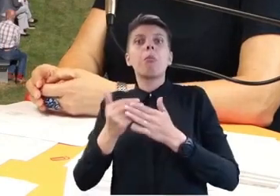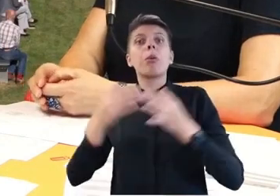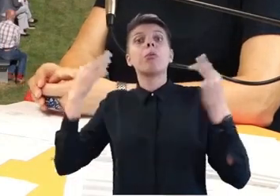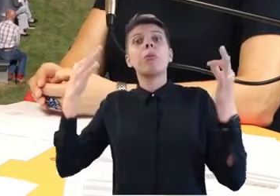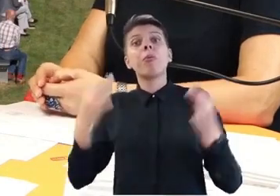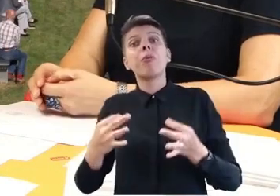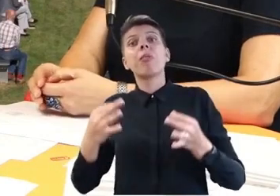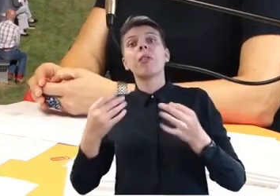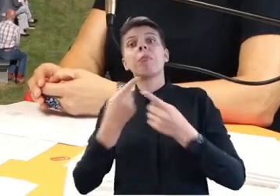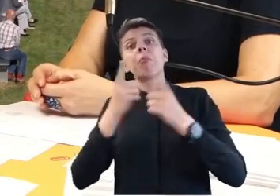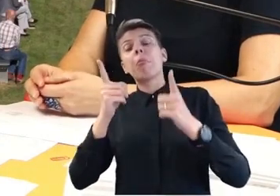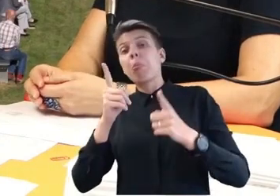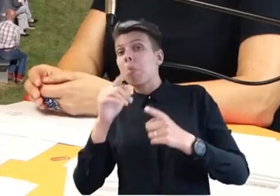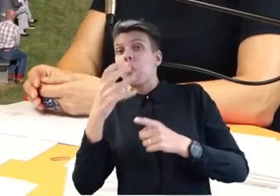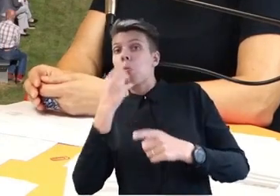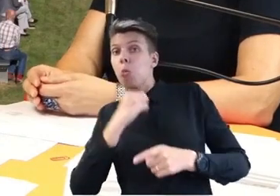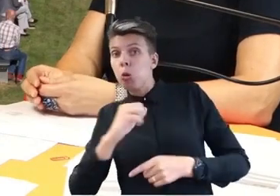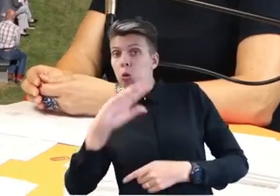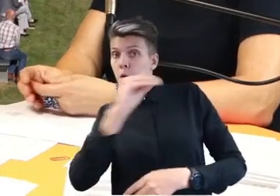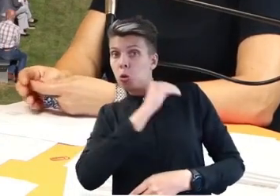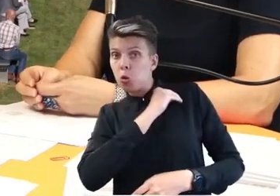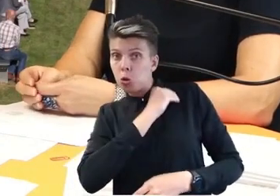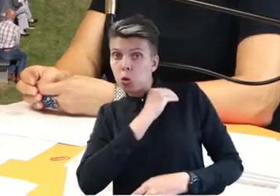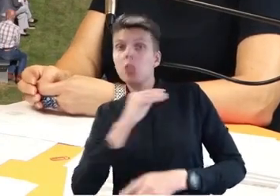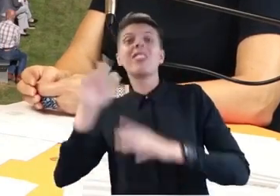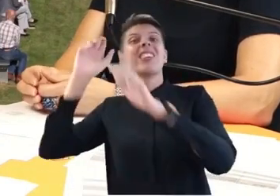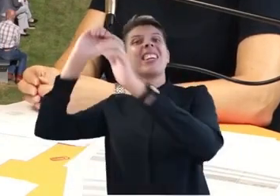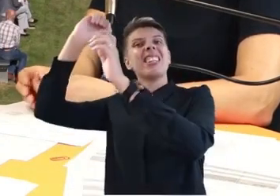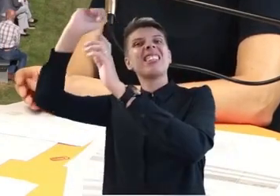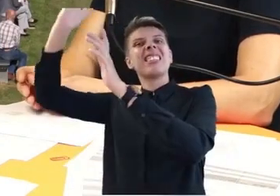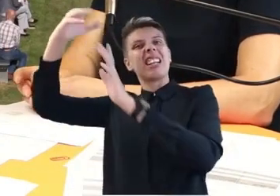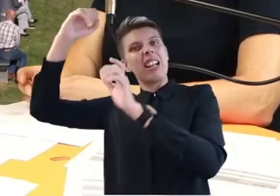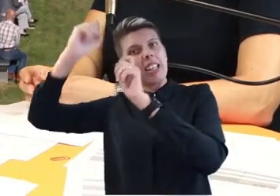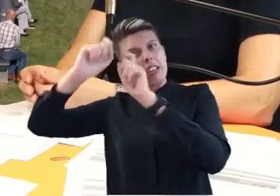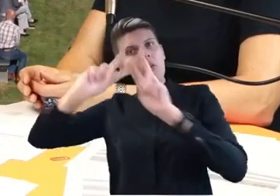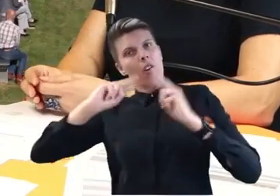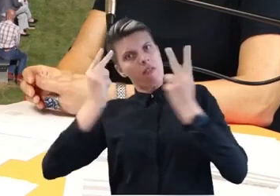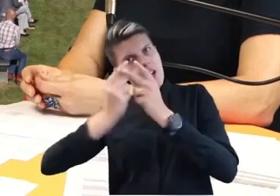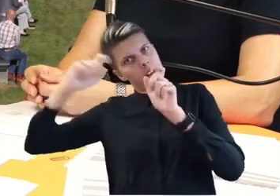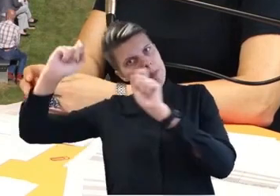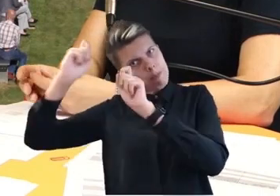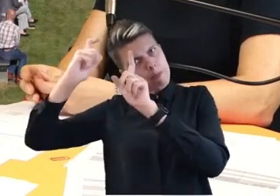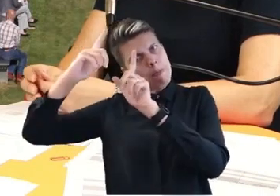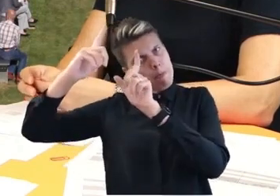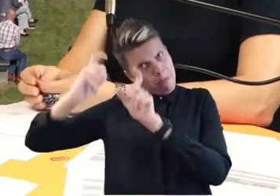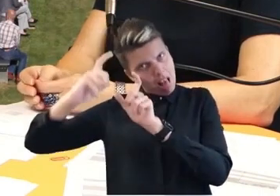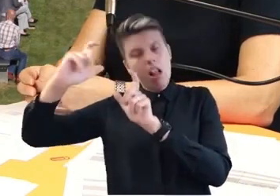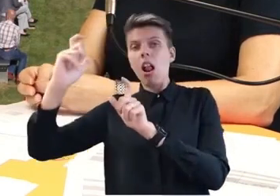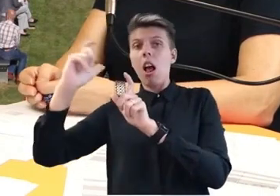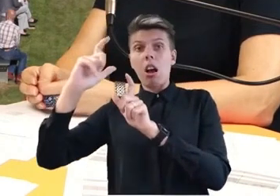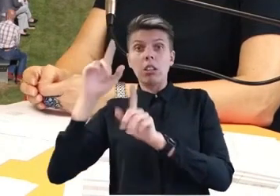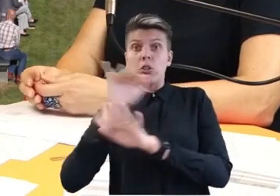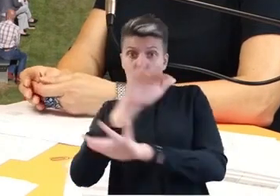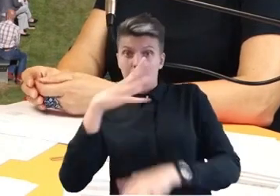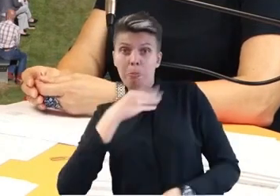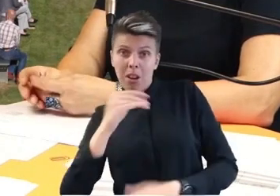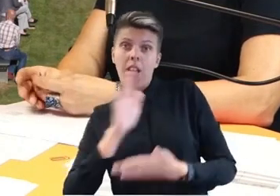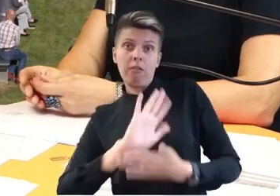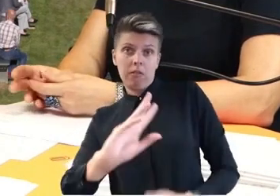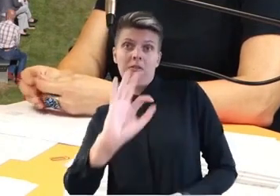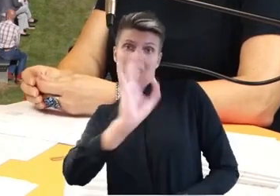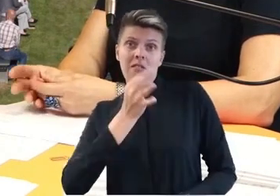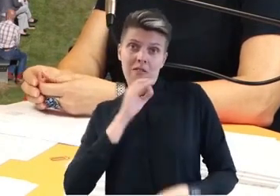angefordert werden können wir unterstützen zusammen mit dem regio kompetenzteam hier bei uns im hause bei der